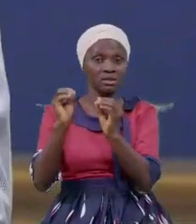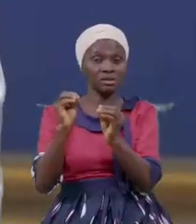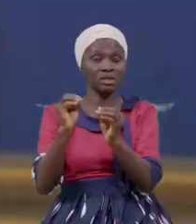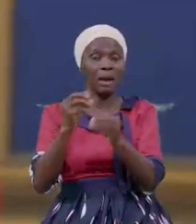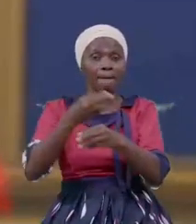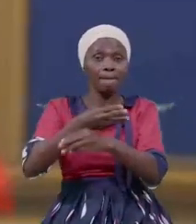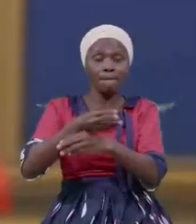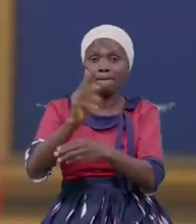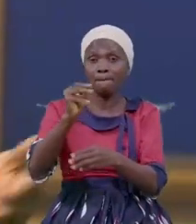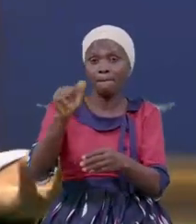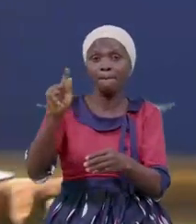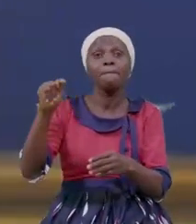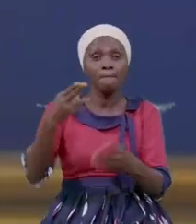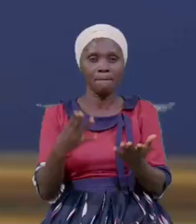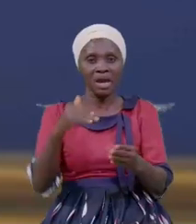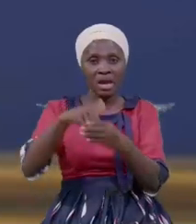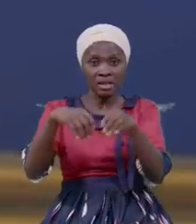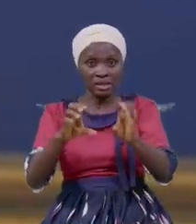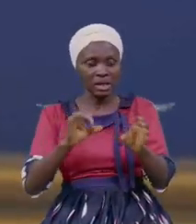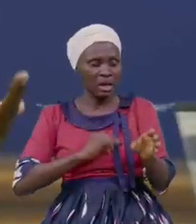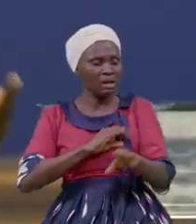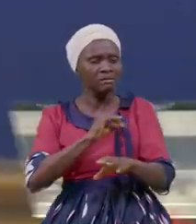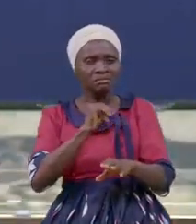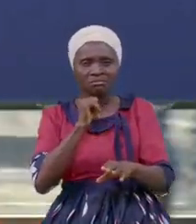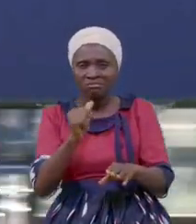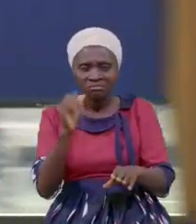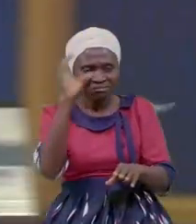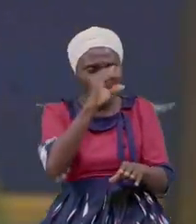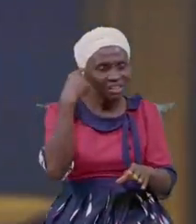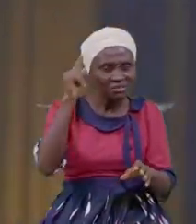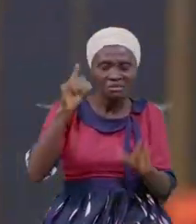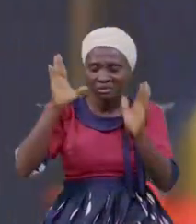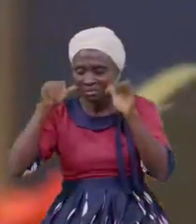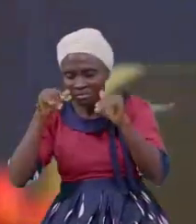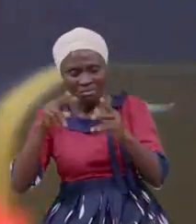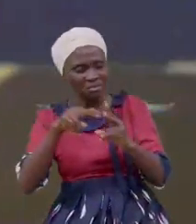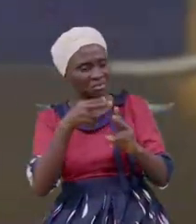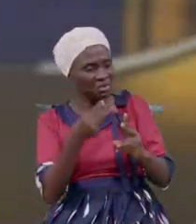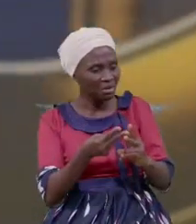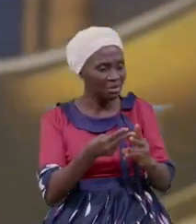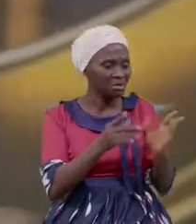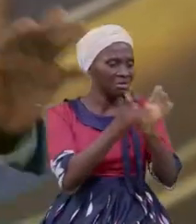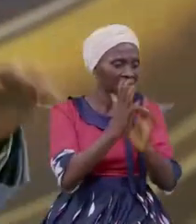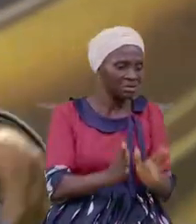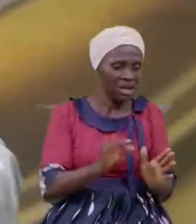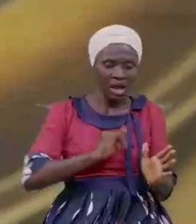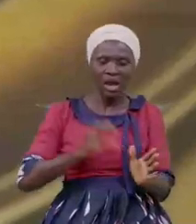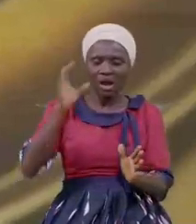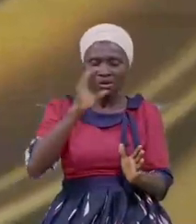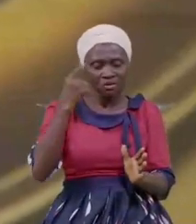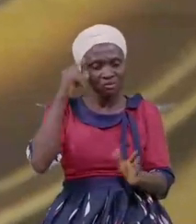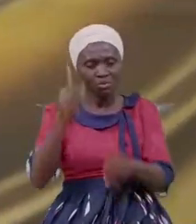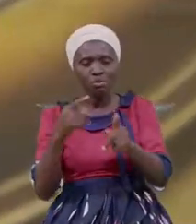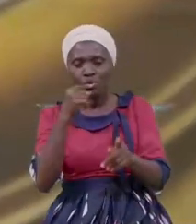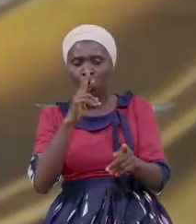pas chrétien ou musul je cherchais ceuxl qui avaient ce qu'il faut pour apprendre